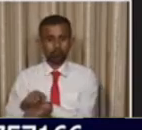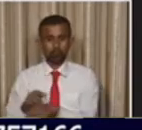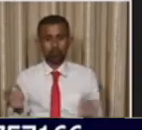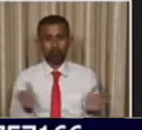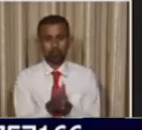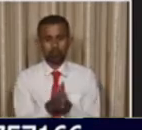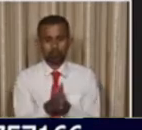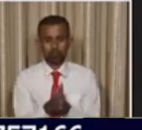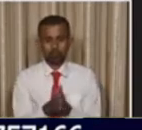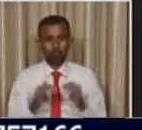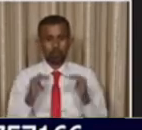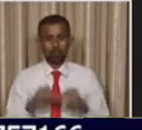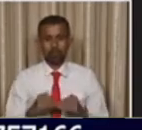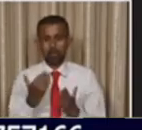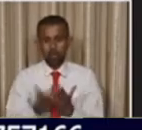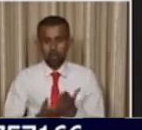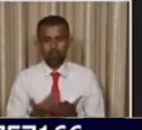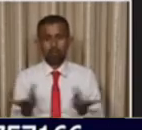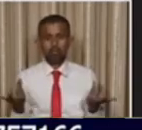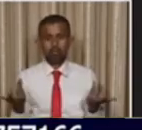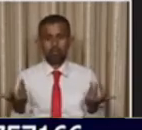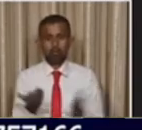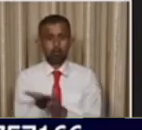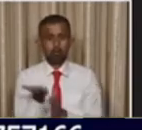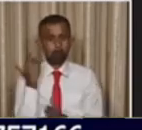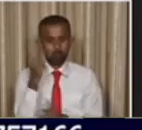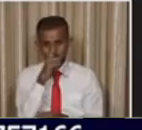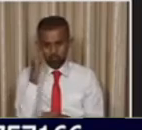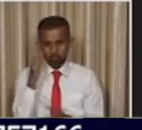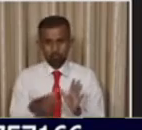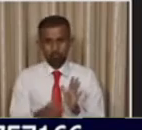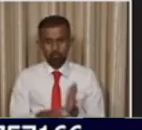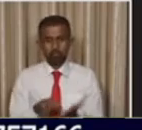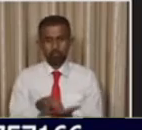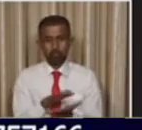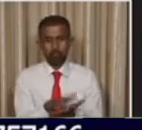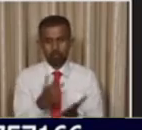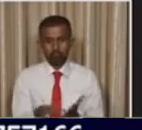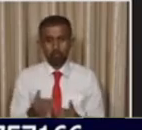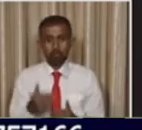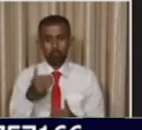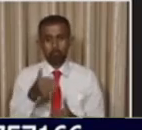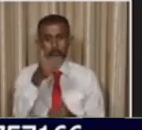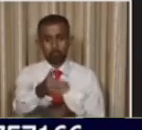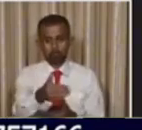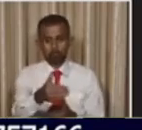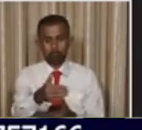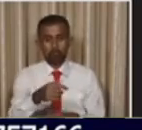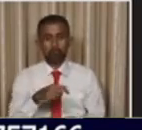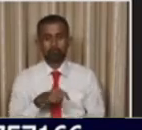கரல மேவ அடு நொக்கர நிசா நமுத் பௌகிய மாசதி அப்பி பணத்தாக் சம்மத்த கரா மிங் இதிரியட்ட ஏவாகே